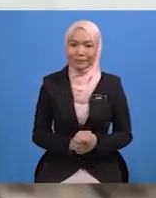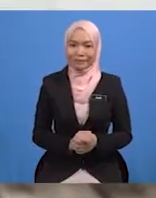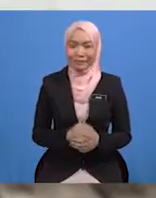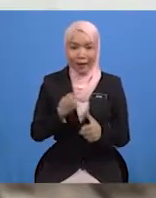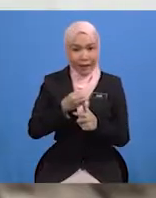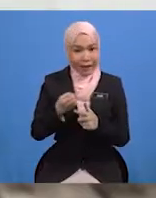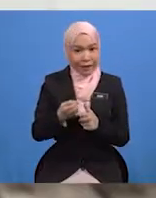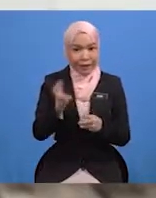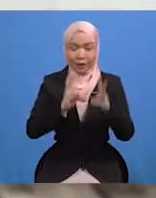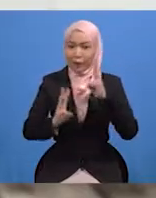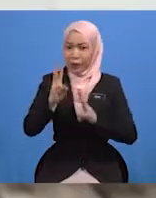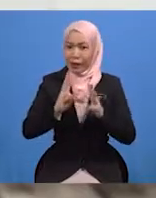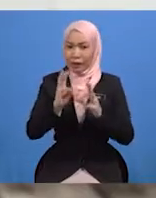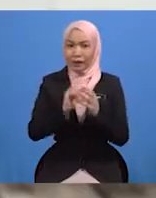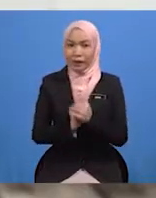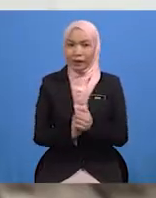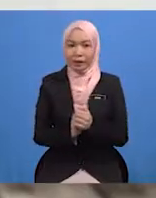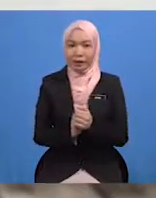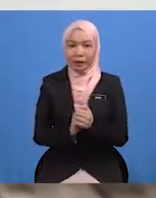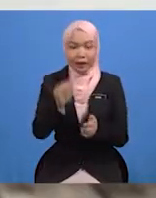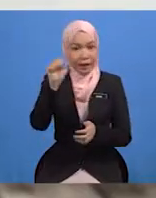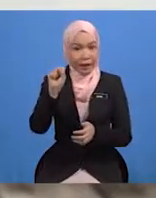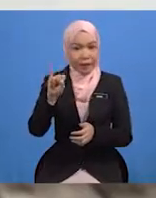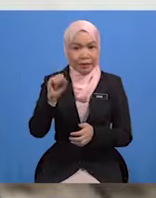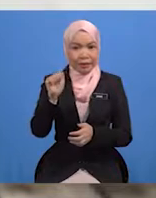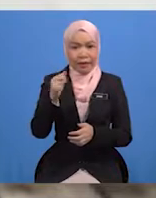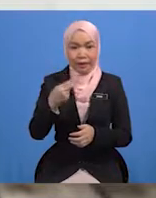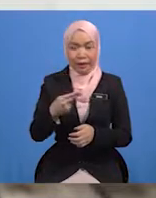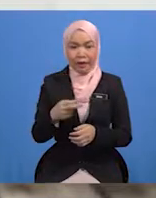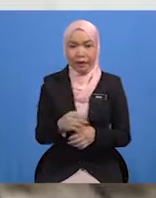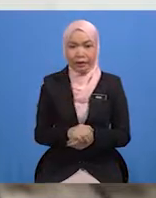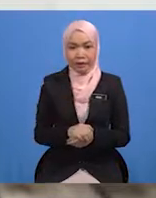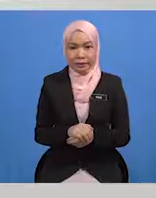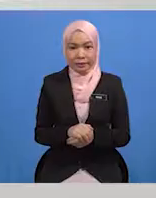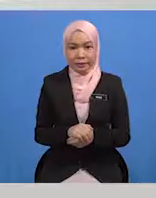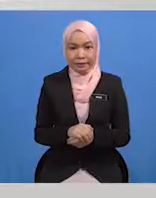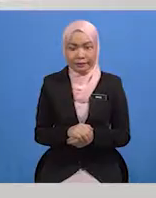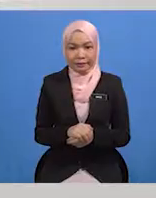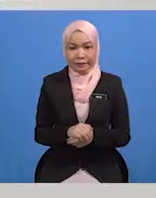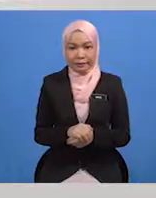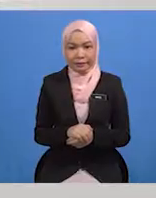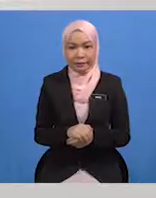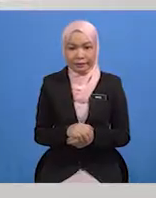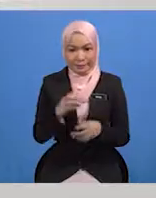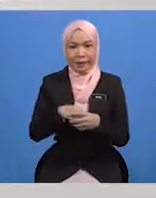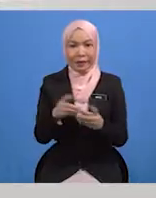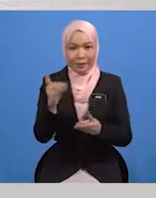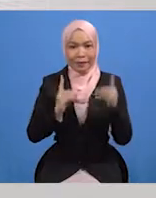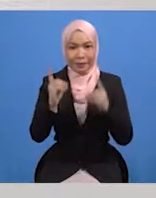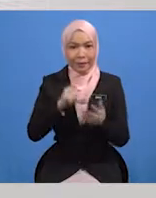Antara watak dan perwatakan Asiah Samiah yang terdapat dalam drama tersebut ialah